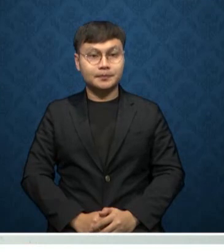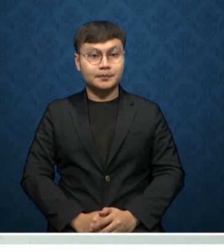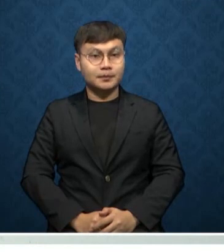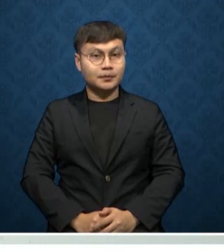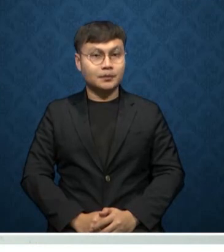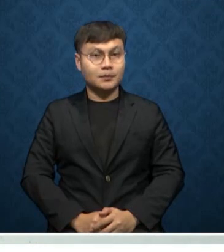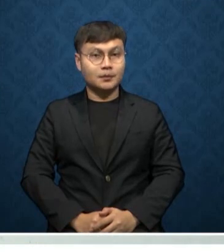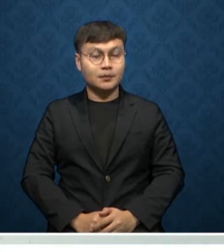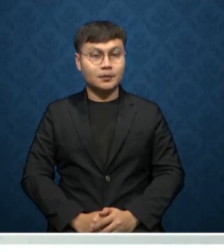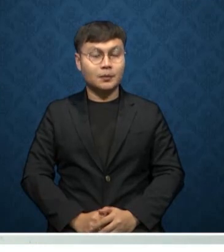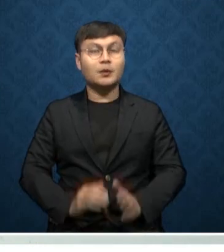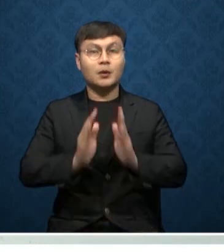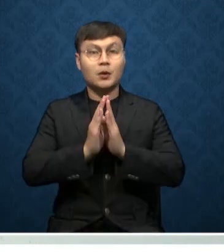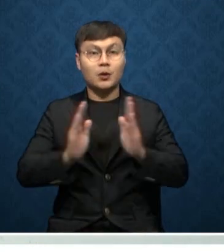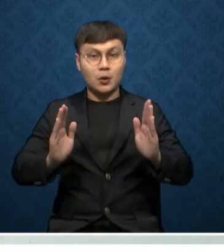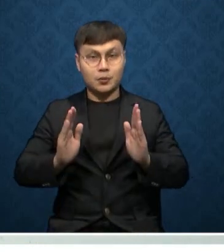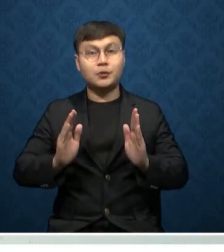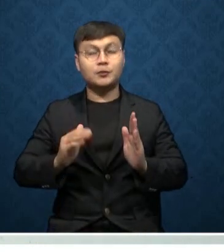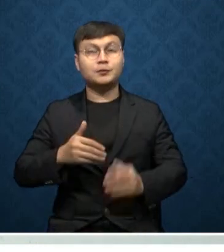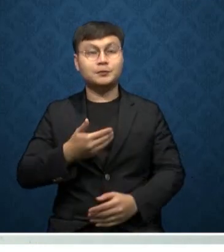ท่านพลเอกชาตอุดม